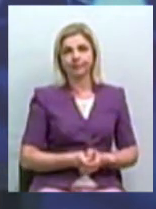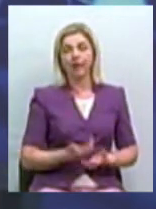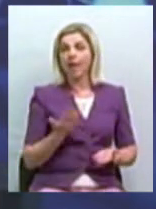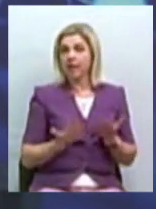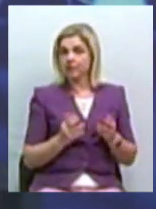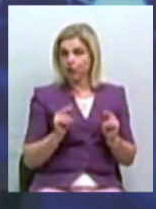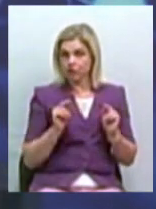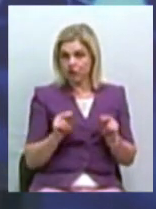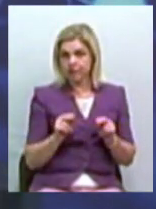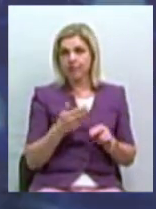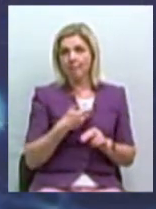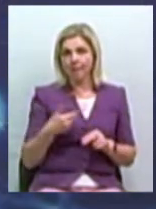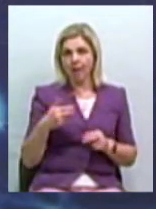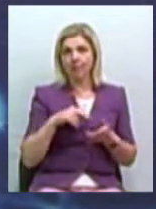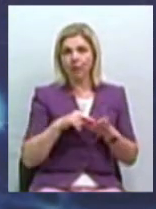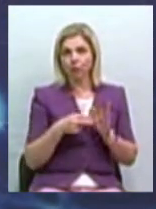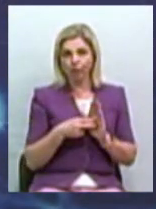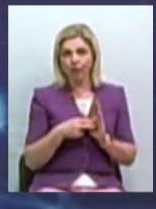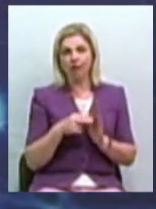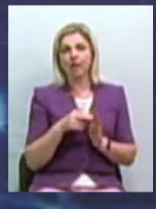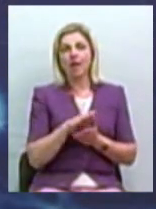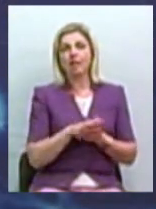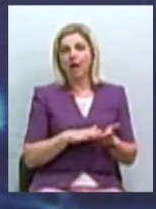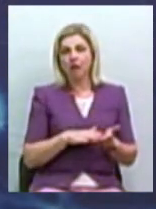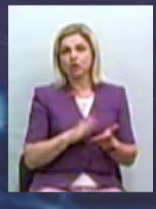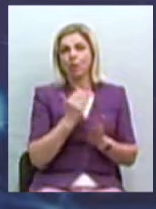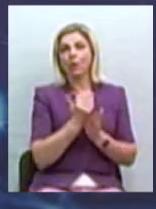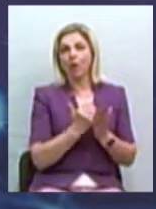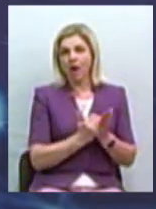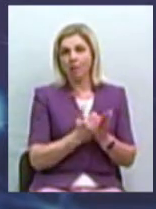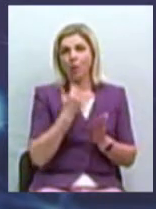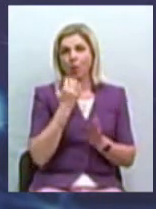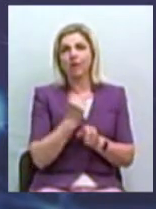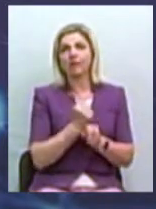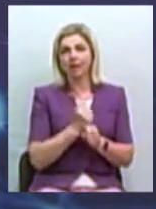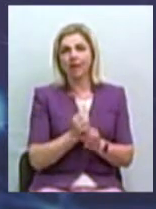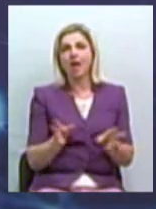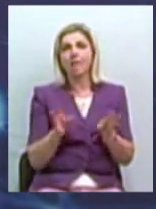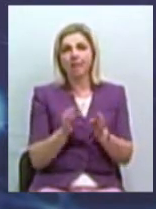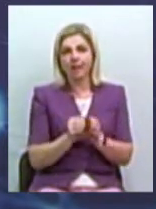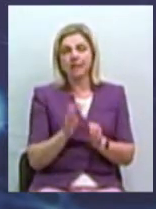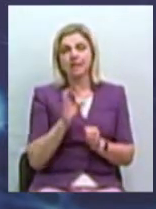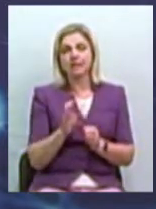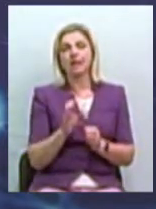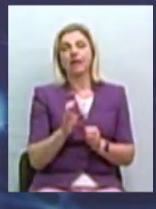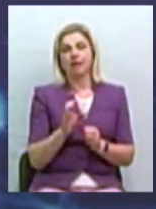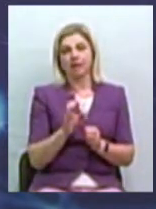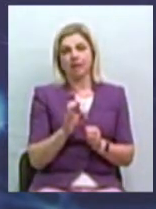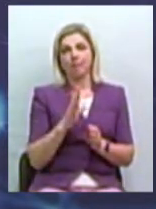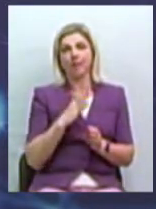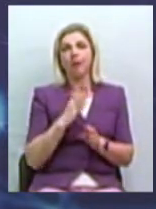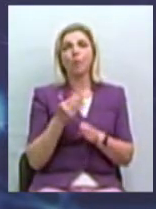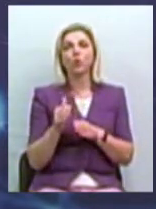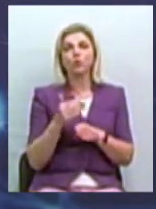ми планували ще в програмі, коли її розробляли разом з інститутами громадянського суспільства, у нас було